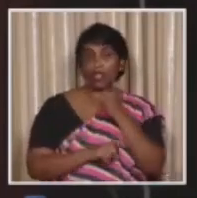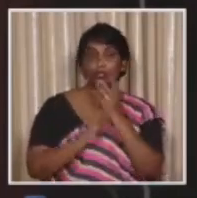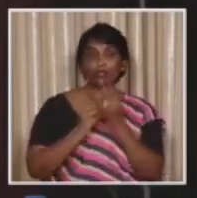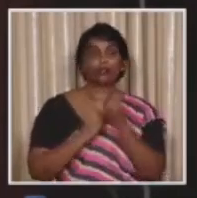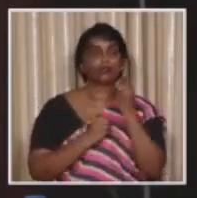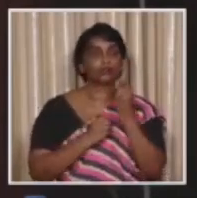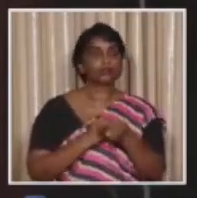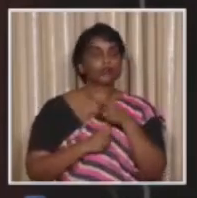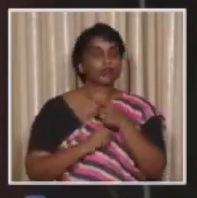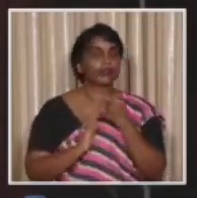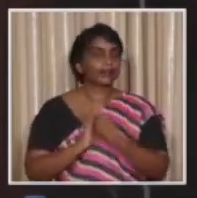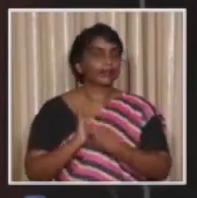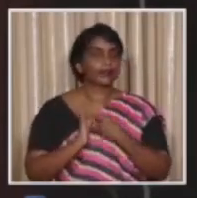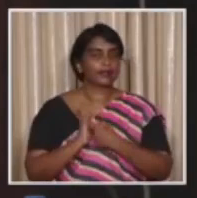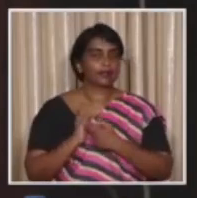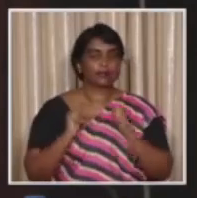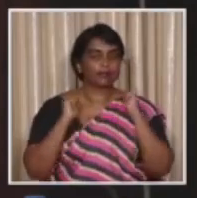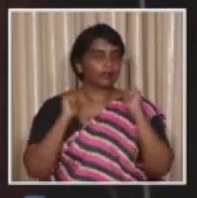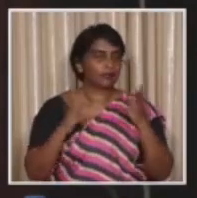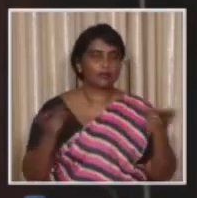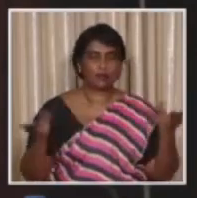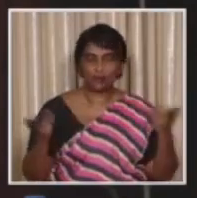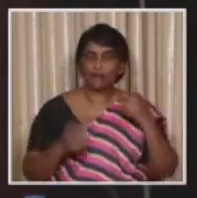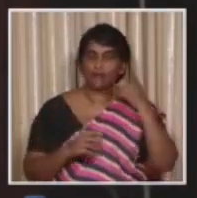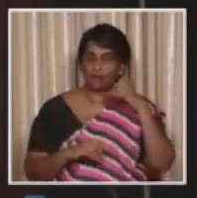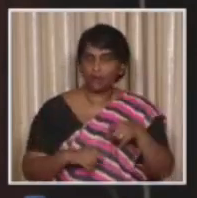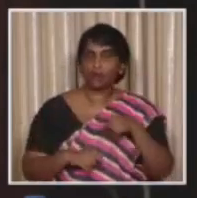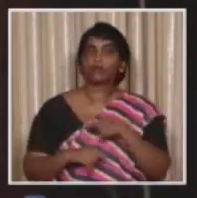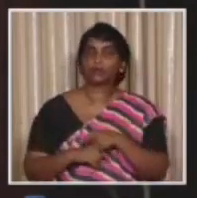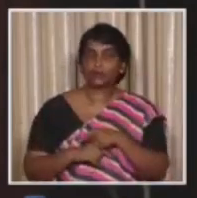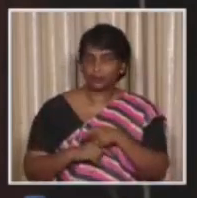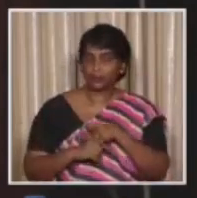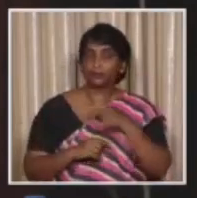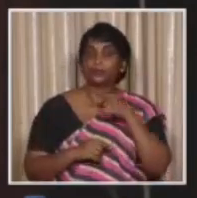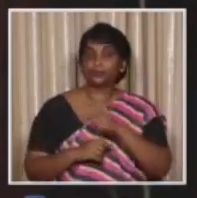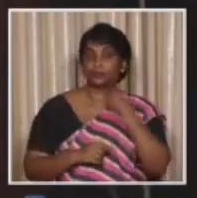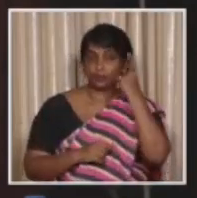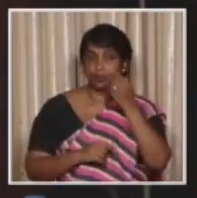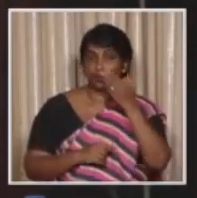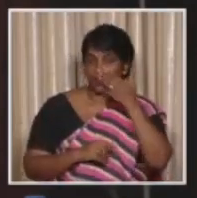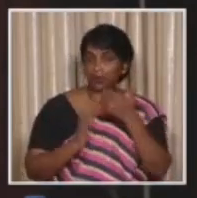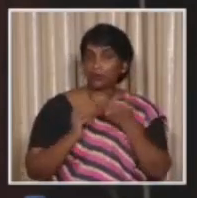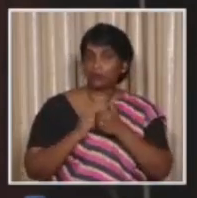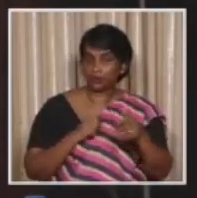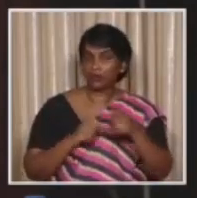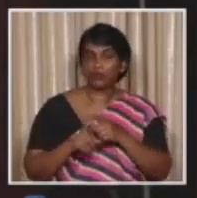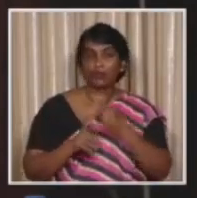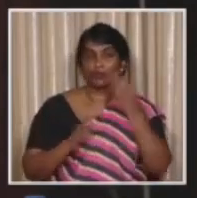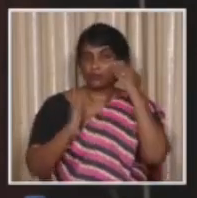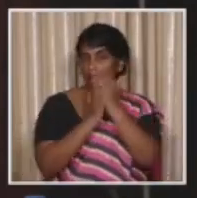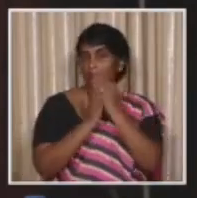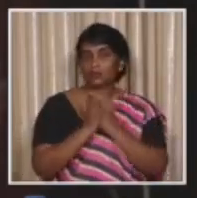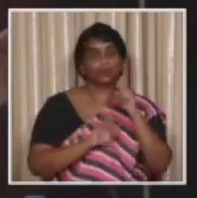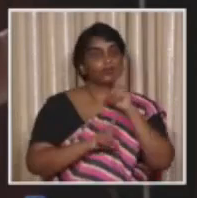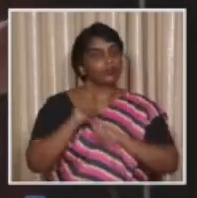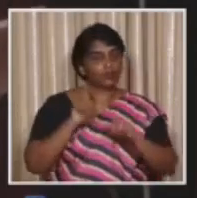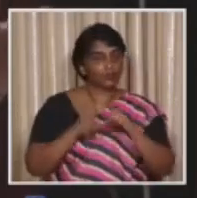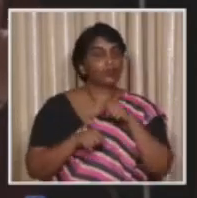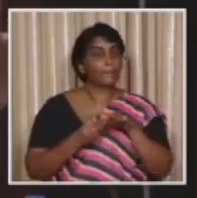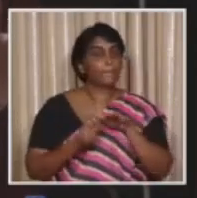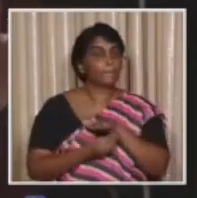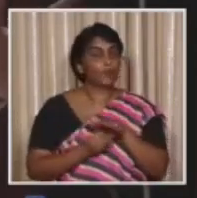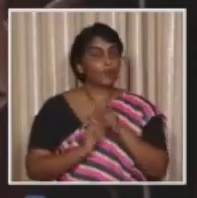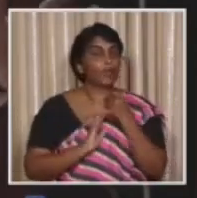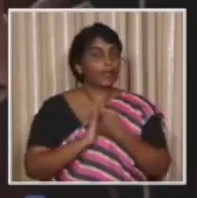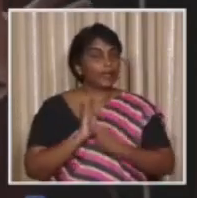දෙන්න මේ නීති පද්ධතිය ප්‍රමාණවත් නැහැ ඒක නිසා මේ උගත් පාඩම් වන්නේ මේ යෝජනාව සහ මේ සාකච්ඡාව තුළ මේ පරිසර